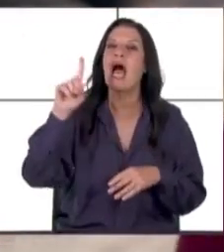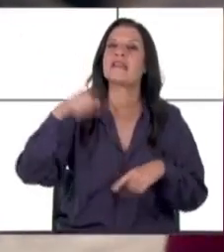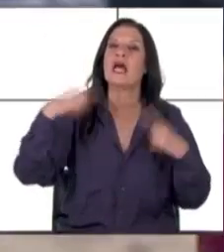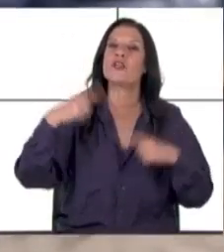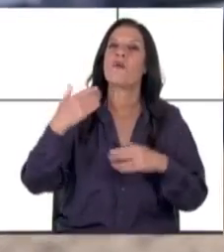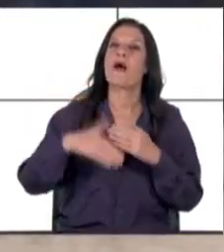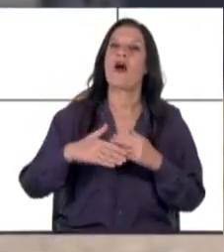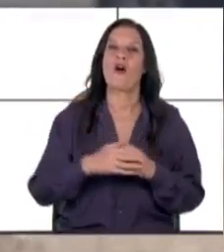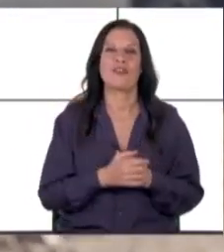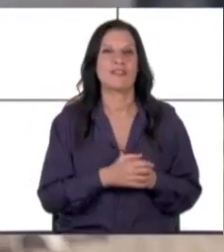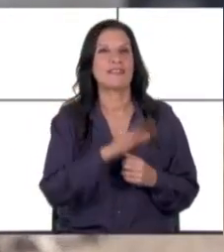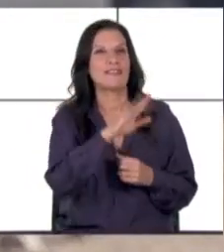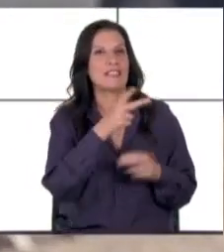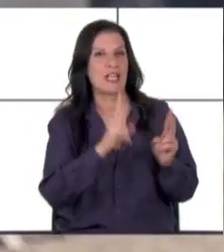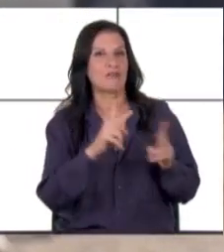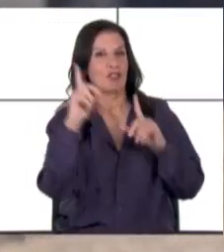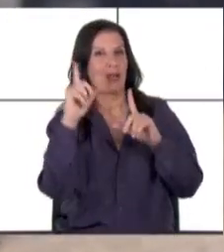איתך? בבקשה.